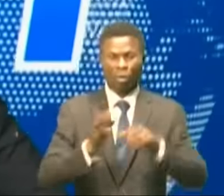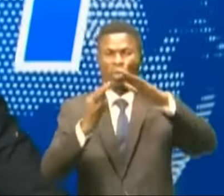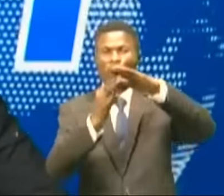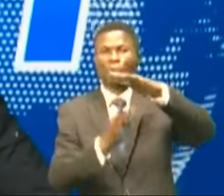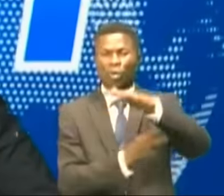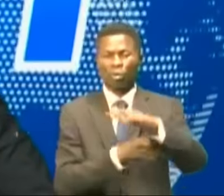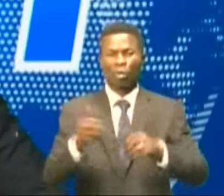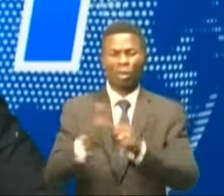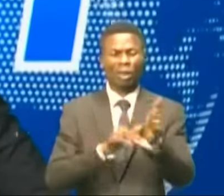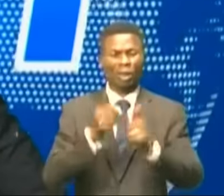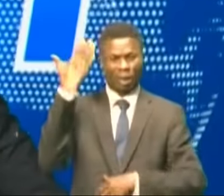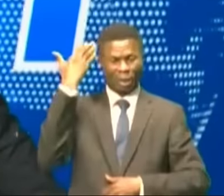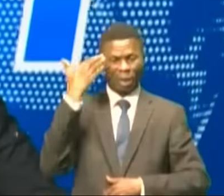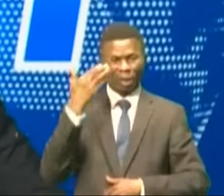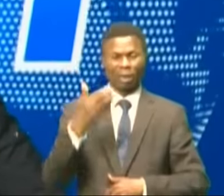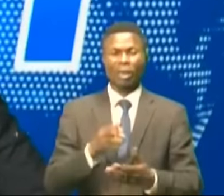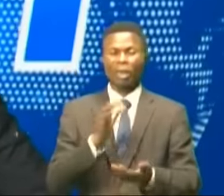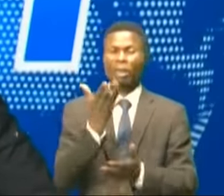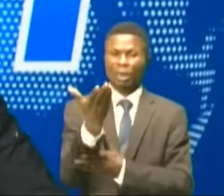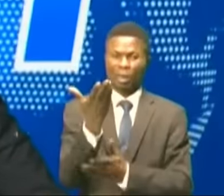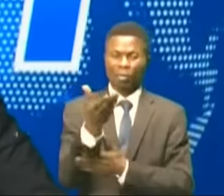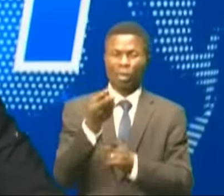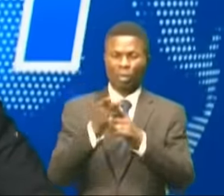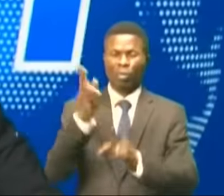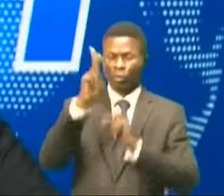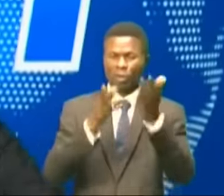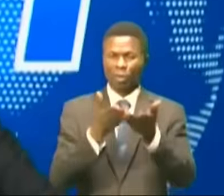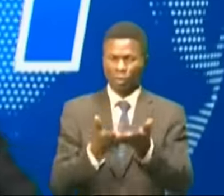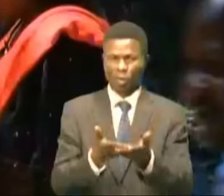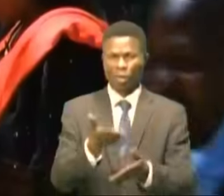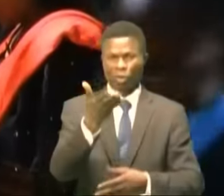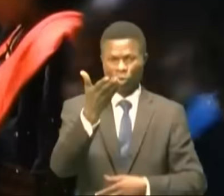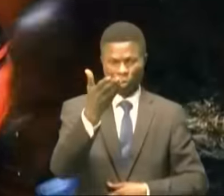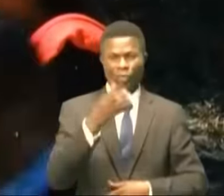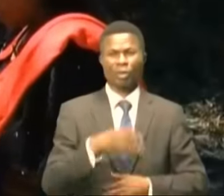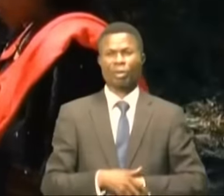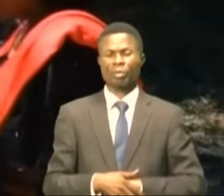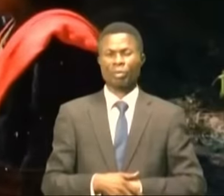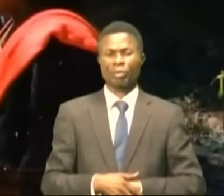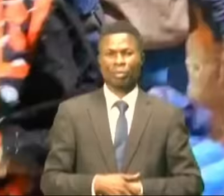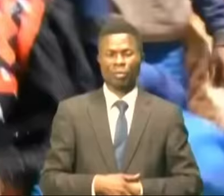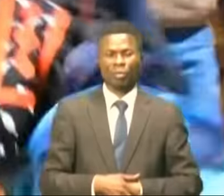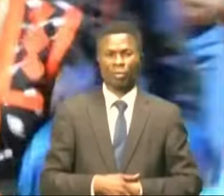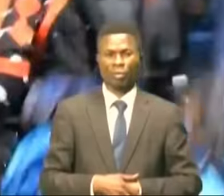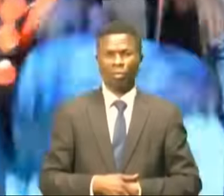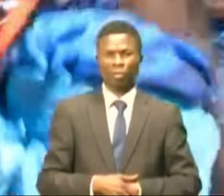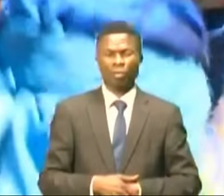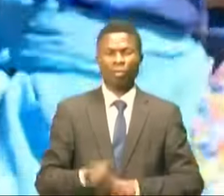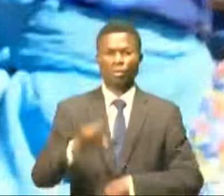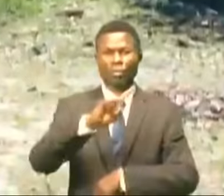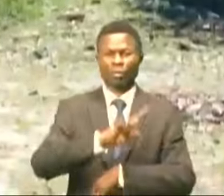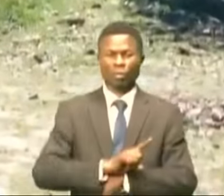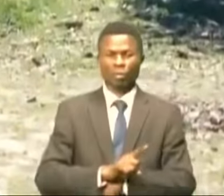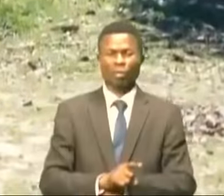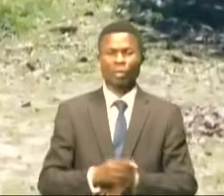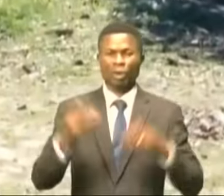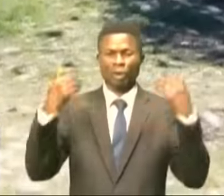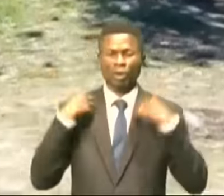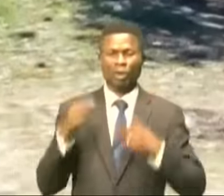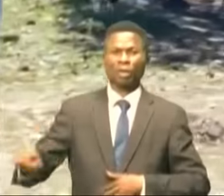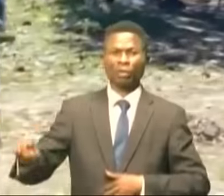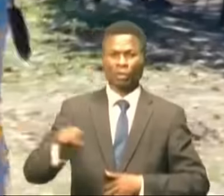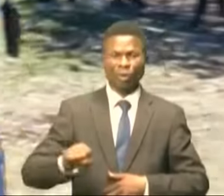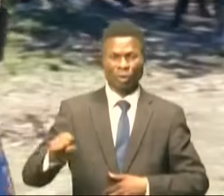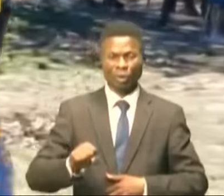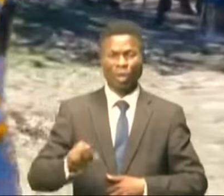état de délabrement parmi les doléances de cette population. Pas de journée dominicale pour la chef secteur Lufupa. Besoin